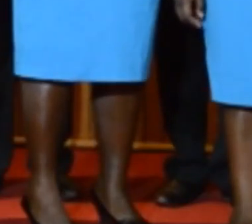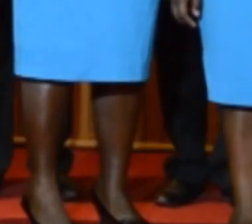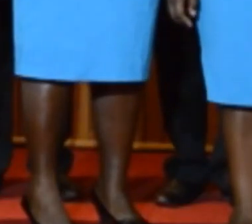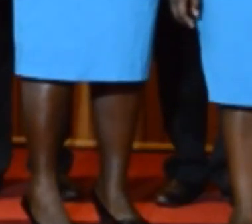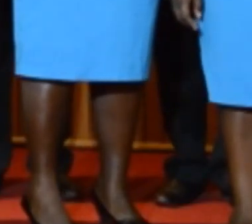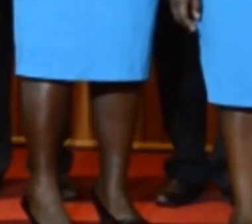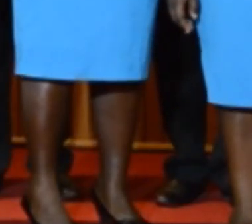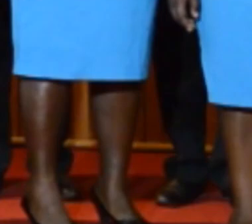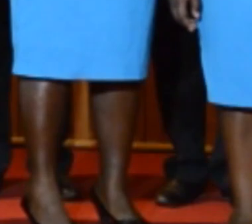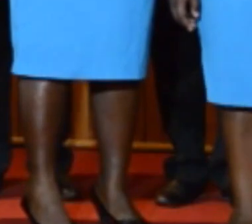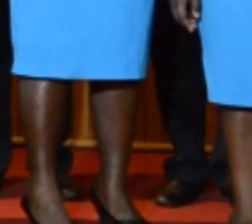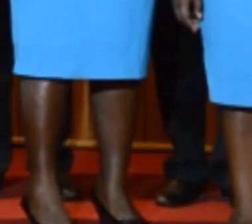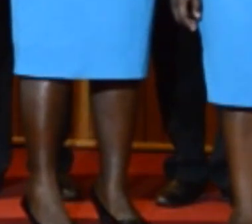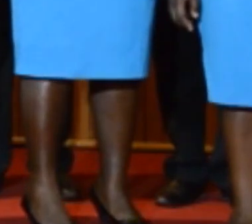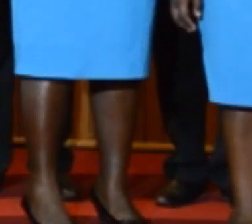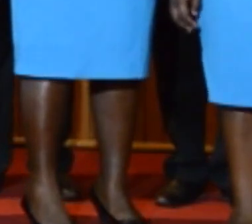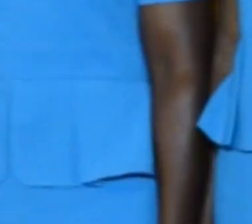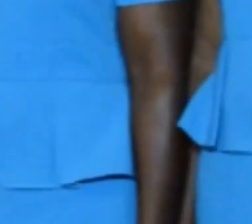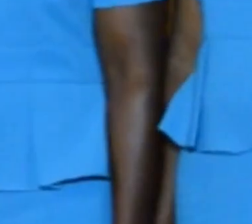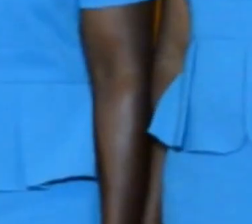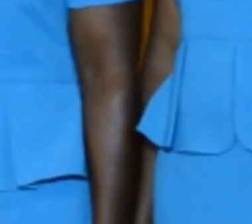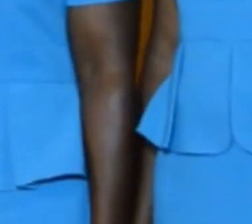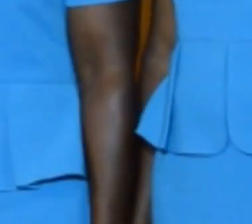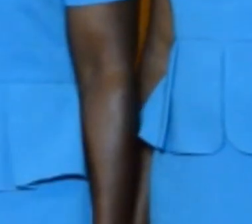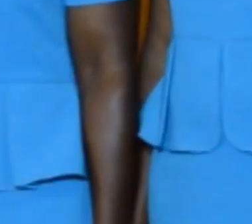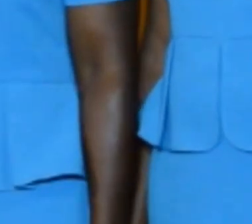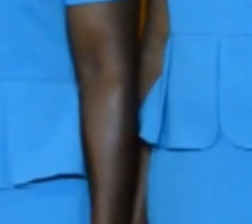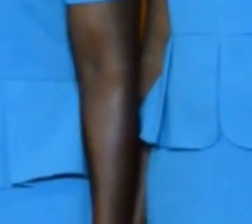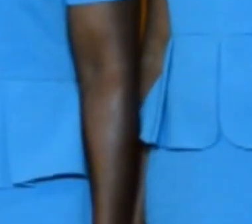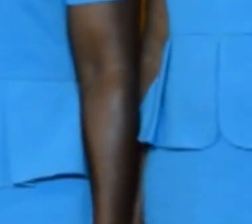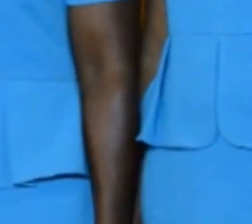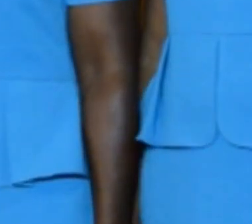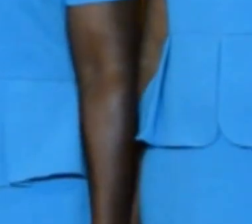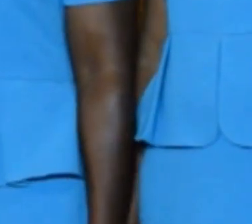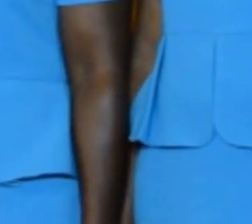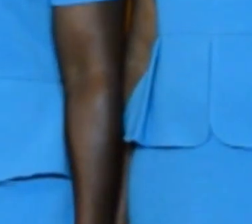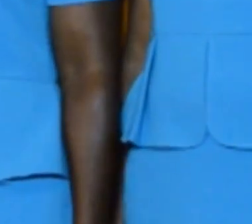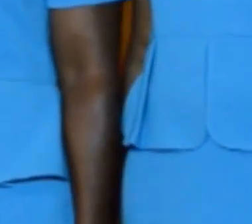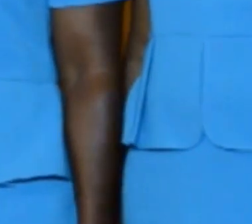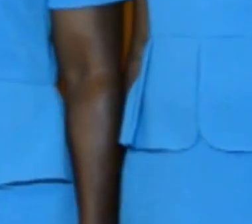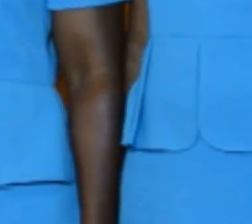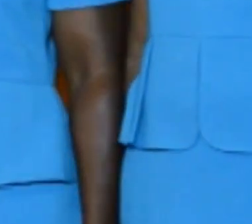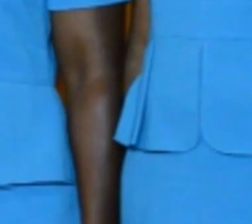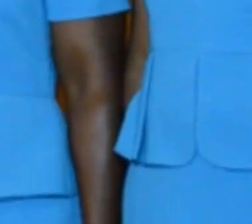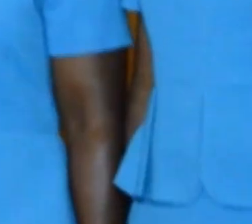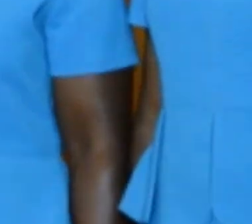ndarasa makore mazhinji tenzi zvinodzoka nominyuka nemasodzi